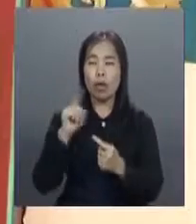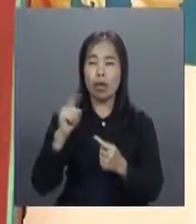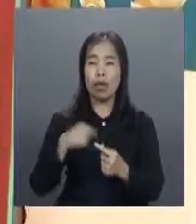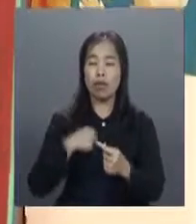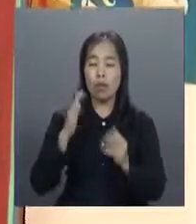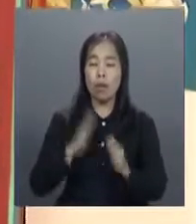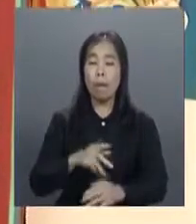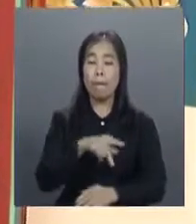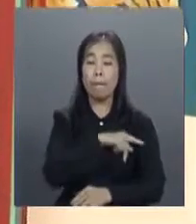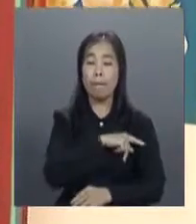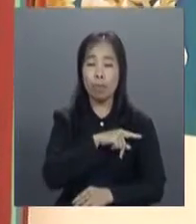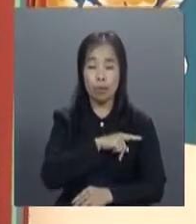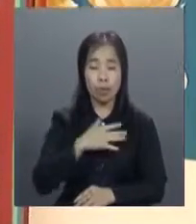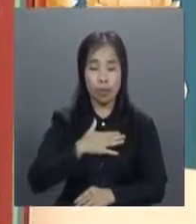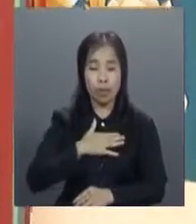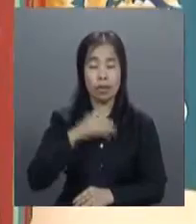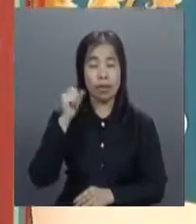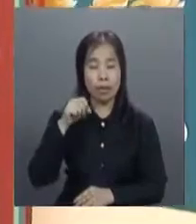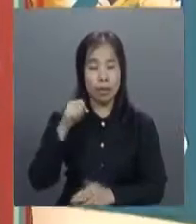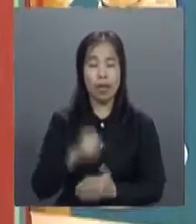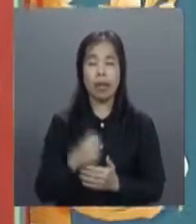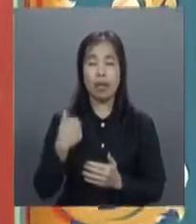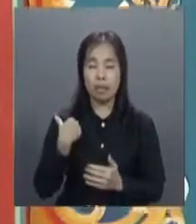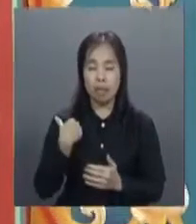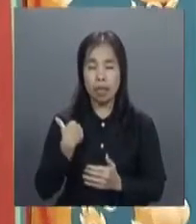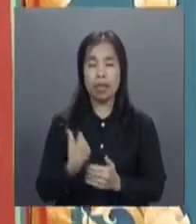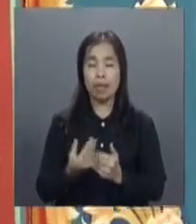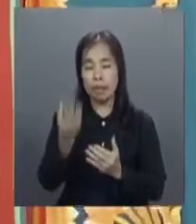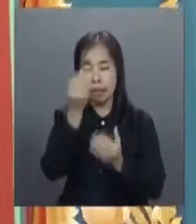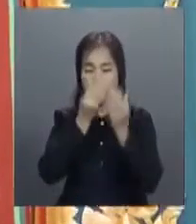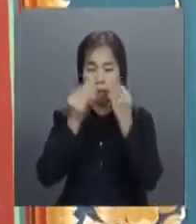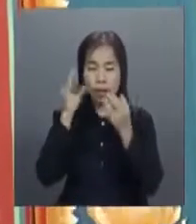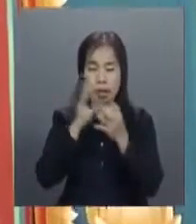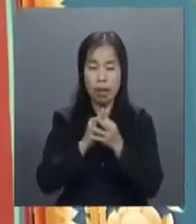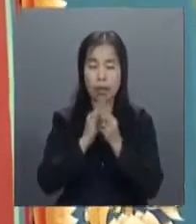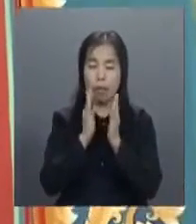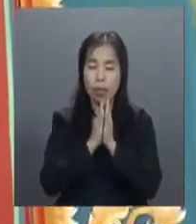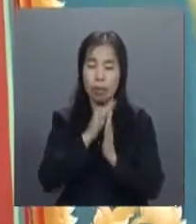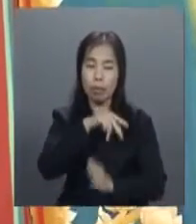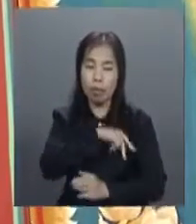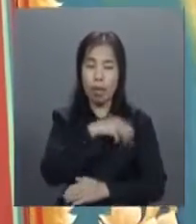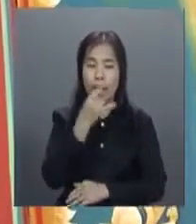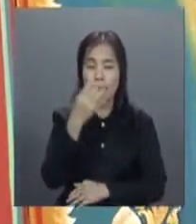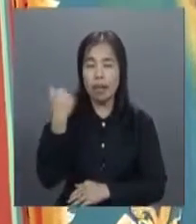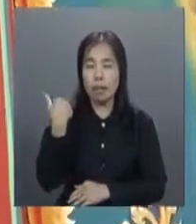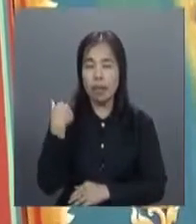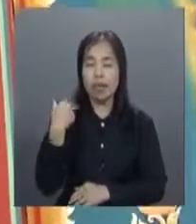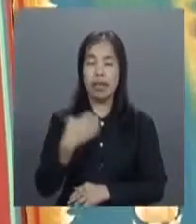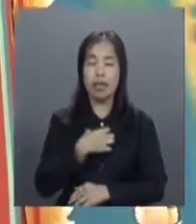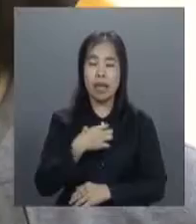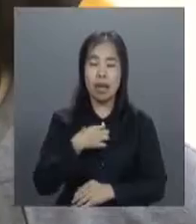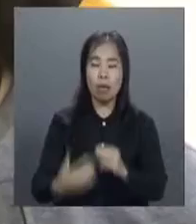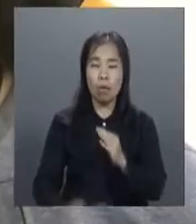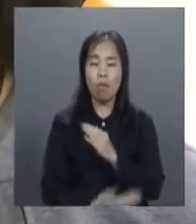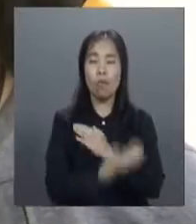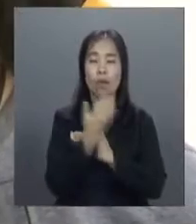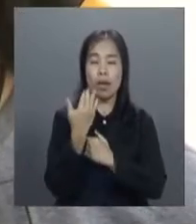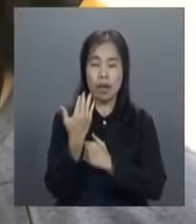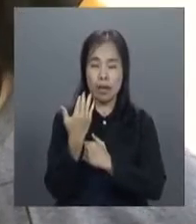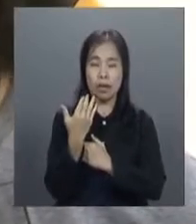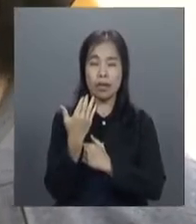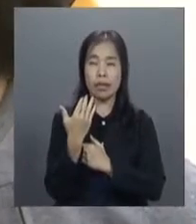ยนะเราก็ได้ศึกษาพอสมควรเกี่ยวกับเรื่องพุทธศาสนาเราก็อยากจะมีโอกาสที่จะ